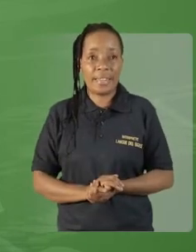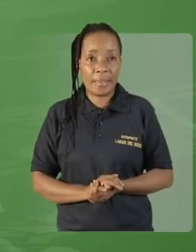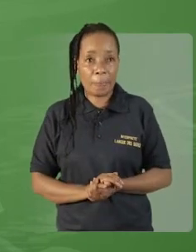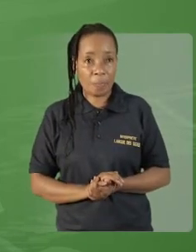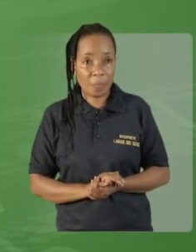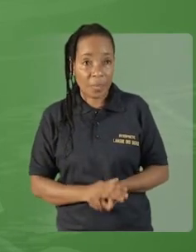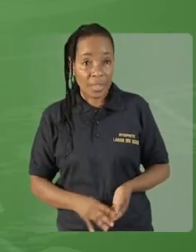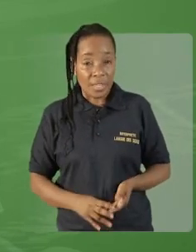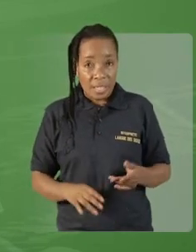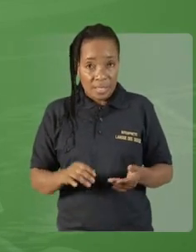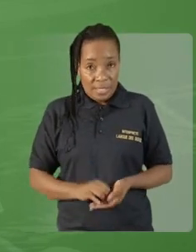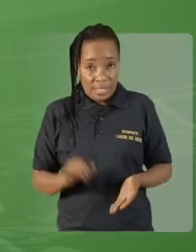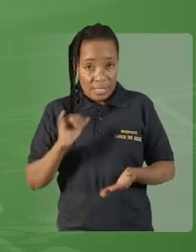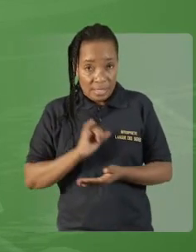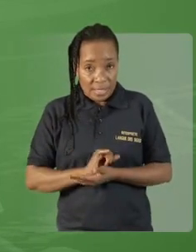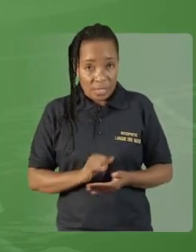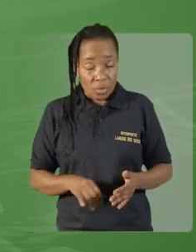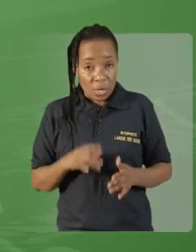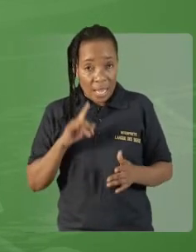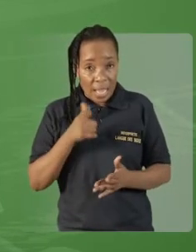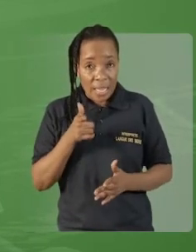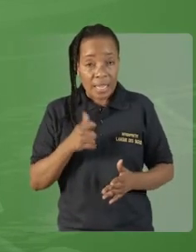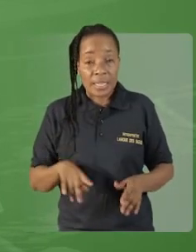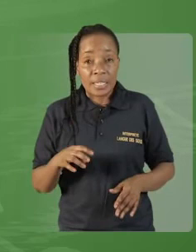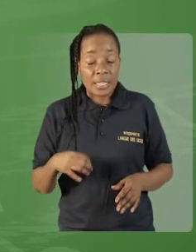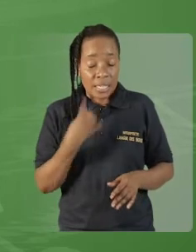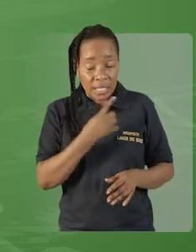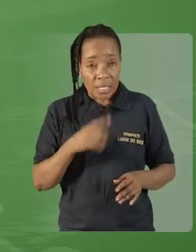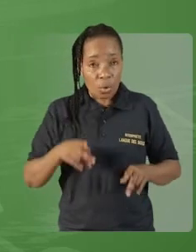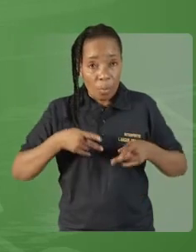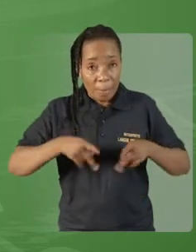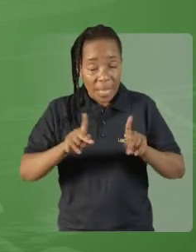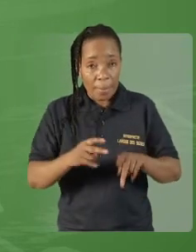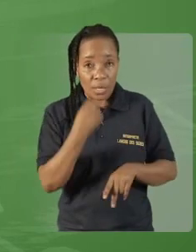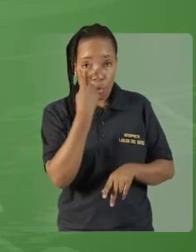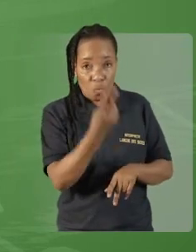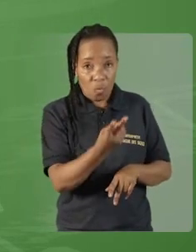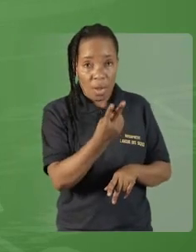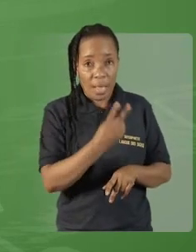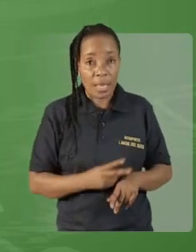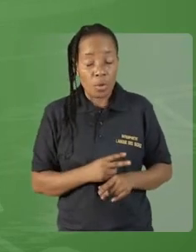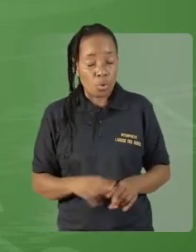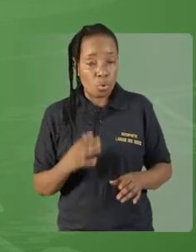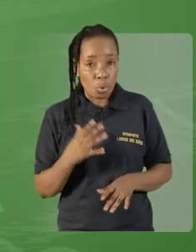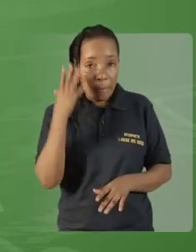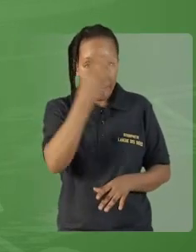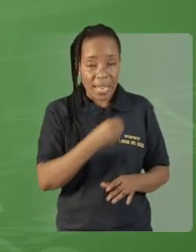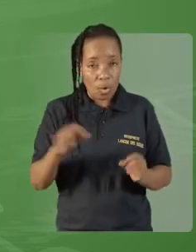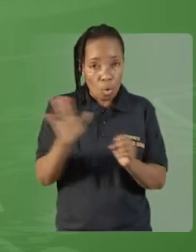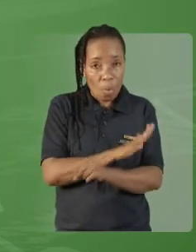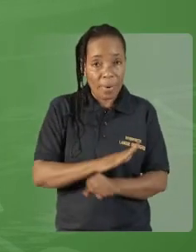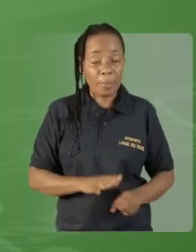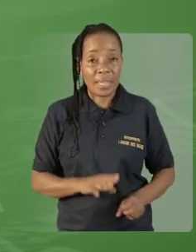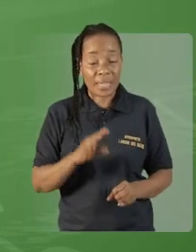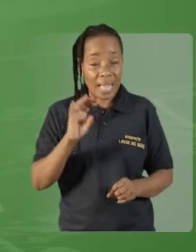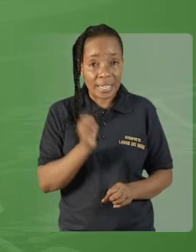qui va nous donner la plus haute et belle des illustrations de cette complémentarité entre la raison et